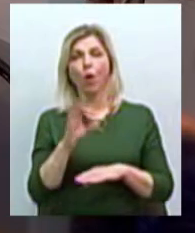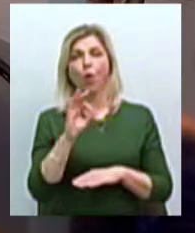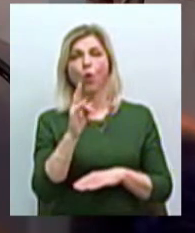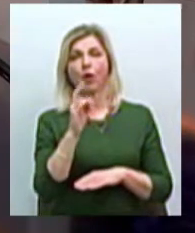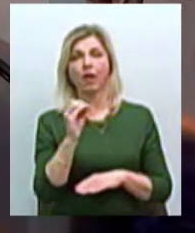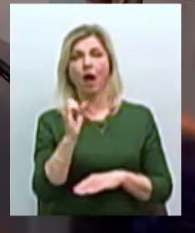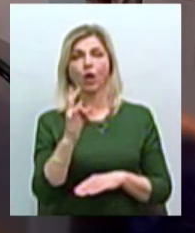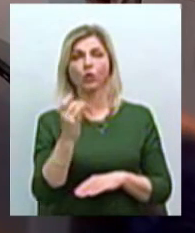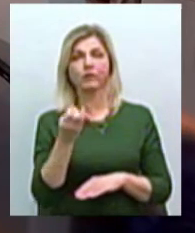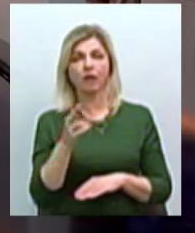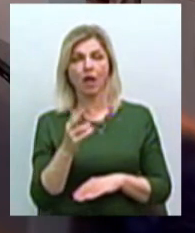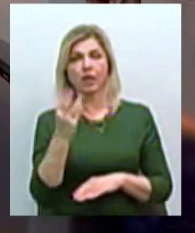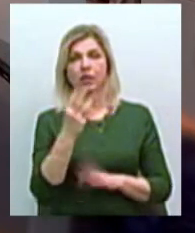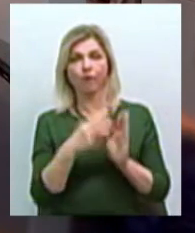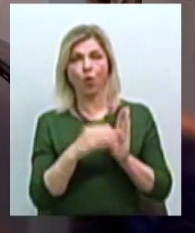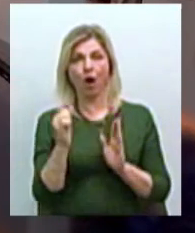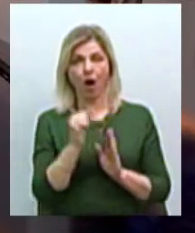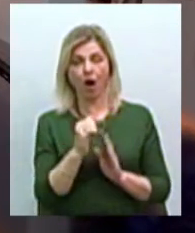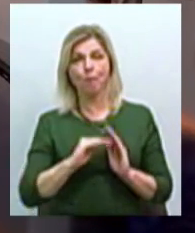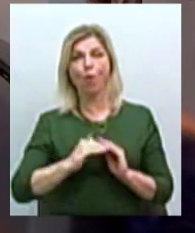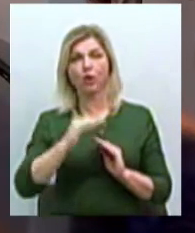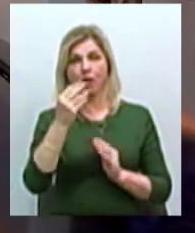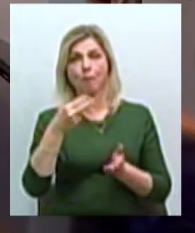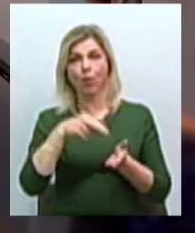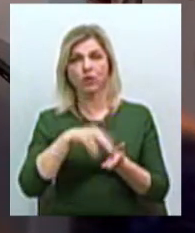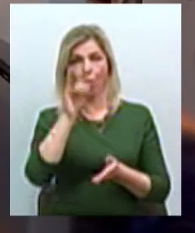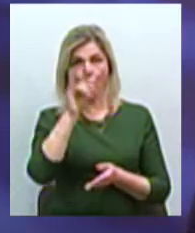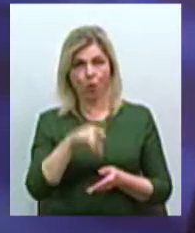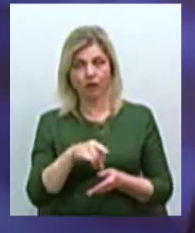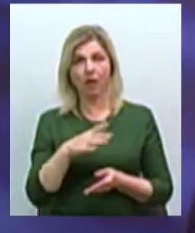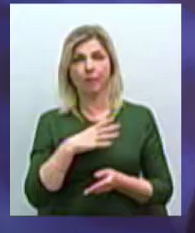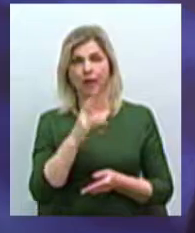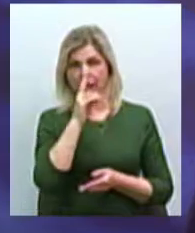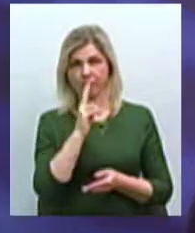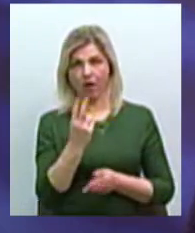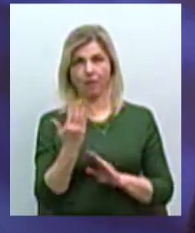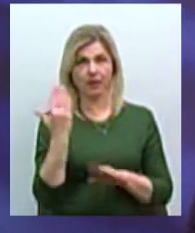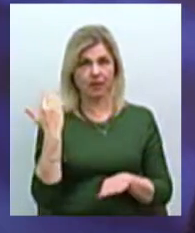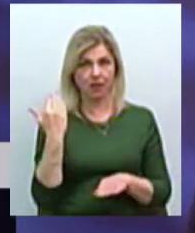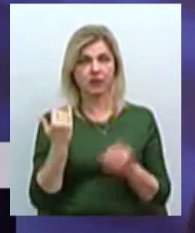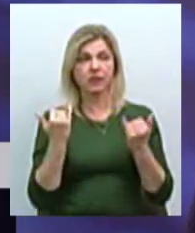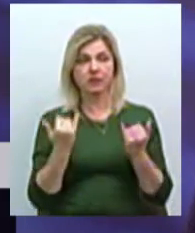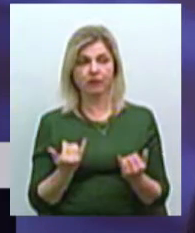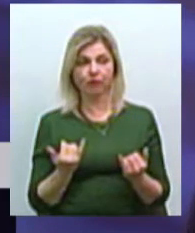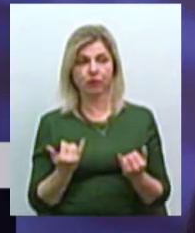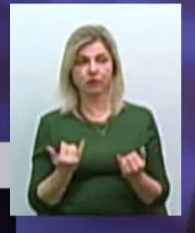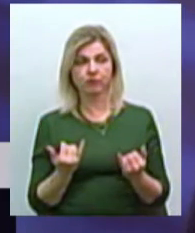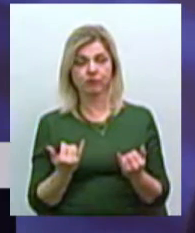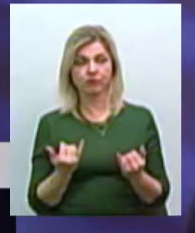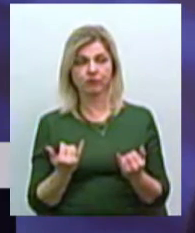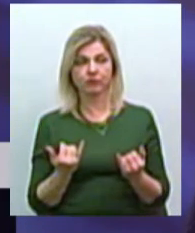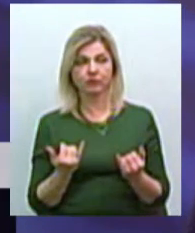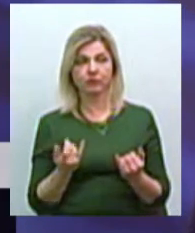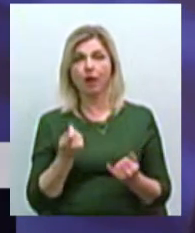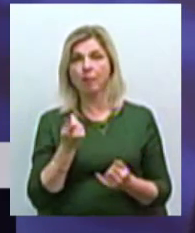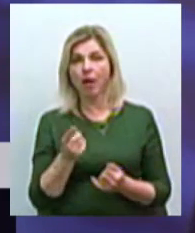Океановская, 38А, угу, в подъездах установлены окна, были пару месяцев назад. Но на сегодняшний день, мало